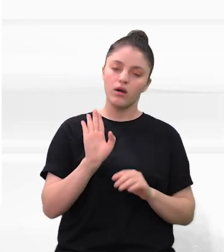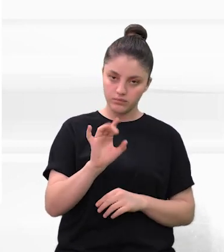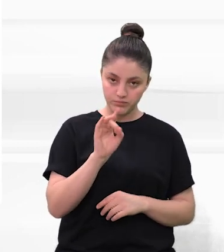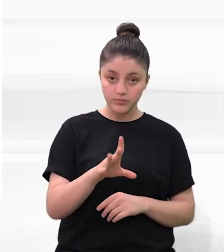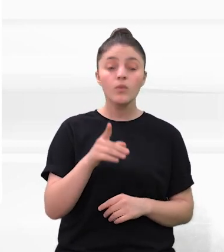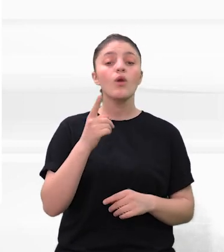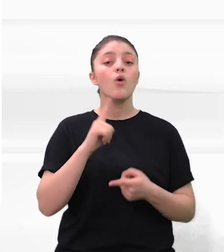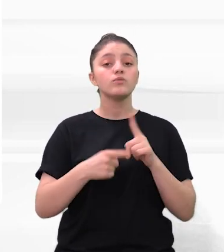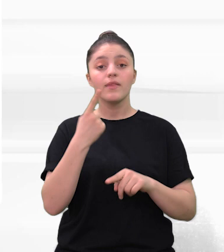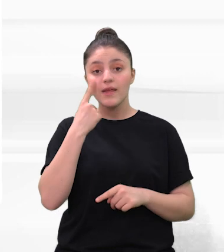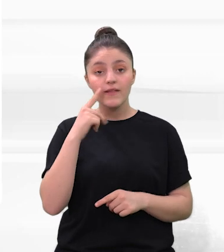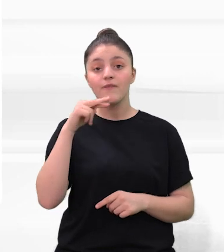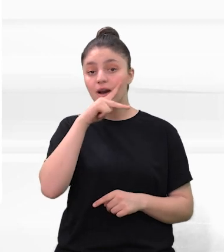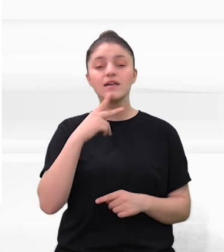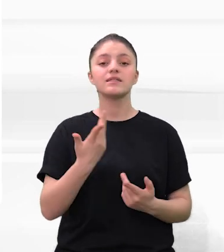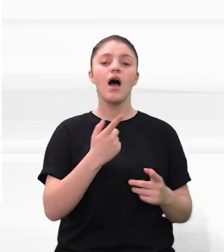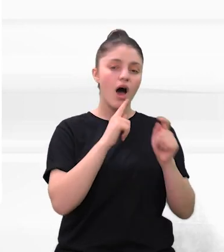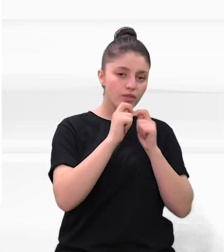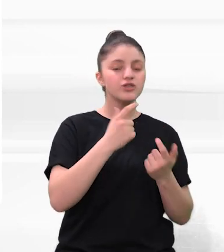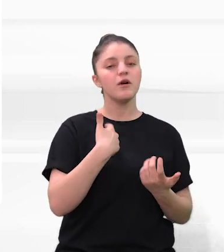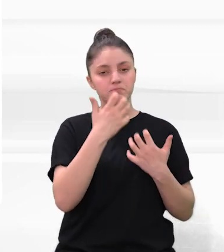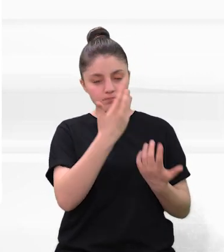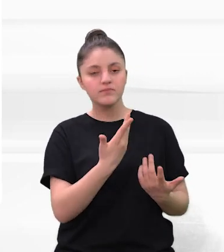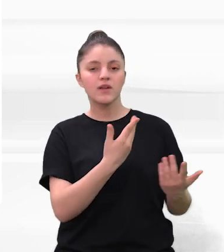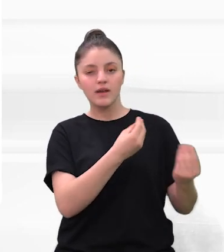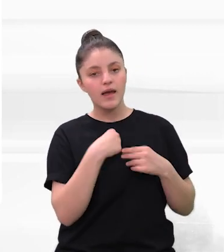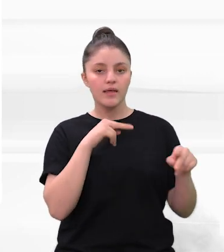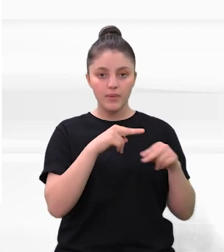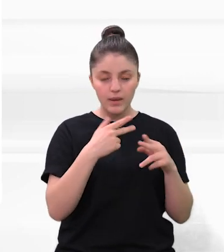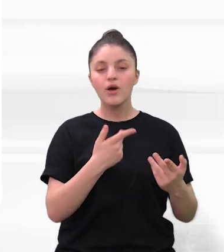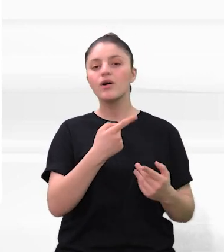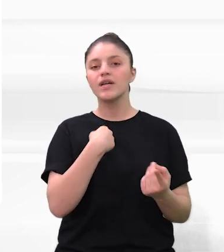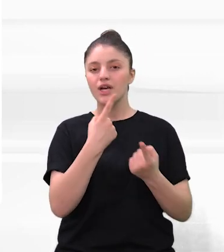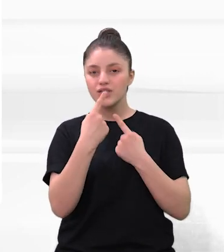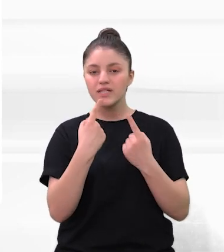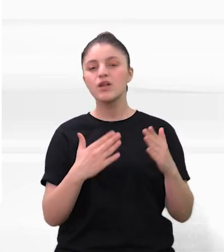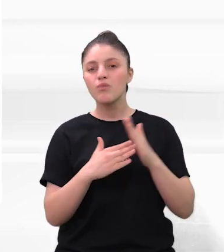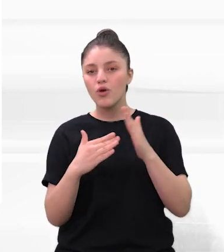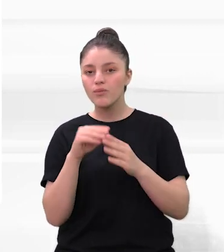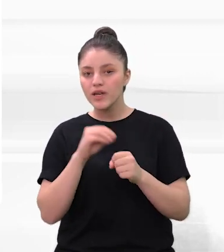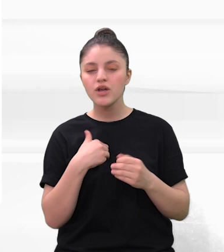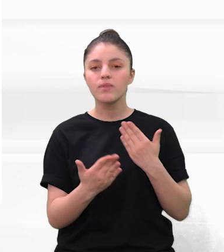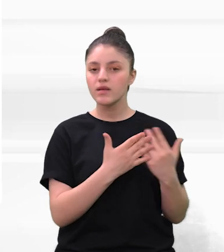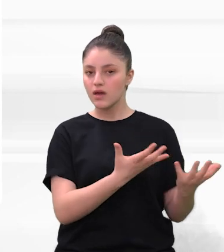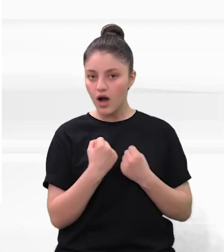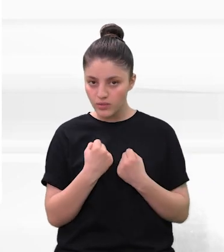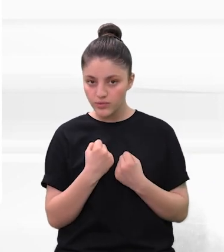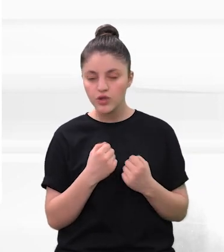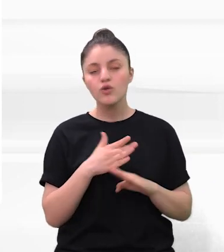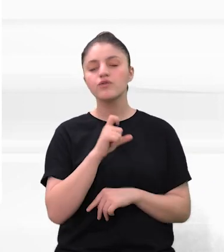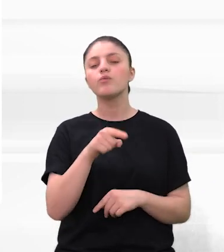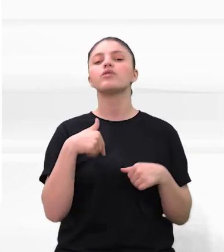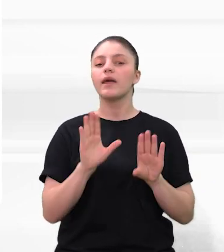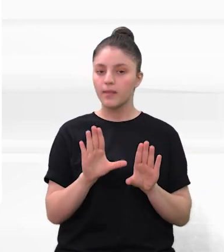Osmaniye Fransa'ya kapitülasyonlar vermesi kendisine karşı oluşturan haçlı ittifakı bölüme noktasında falan sayıda çekmiştir polise